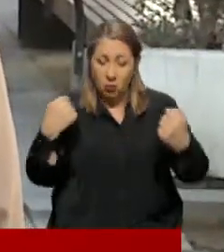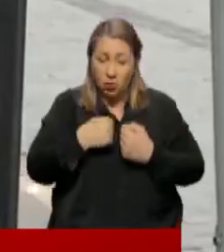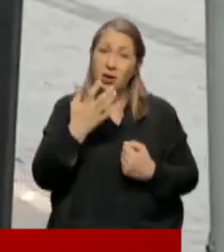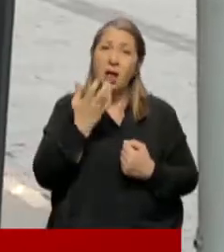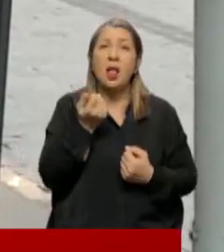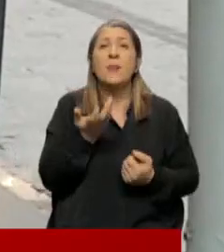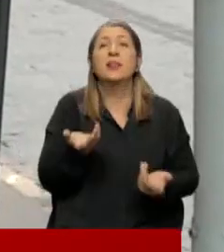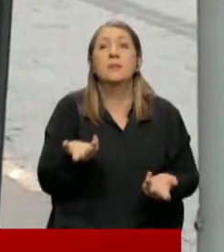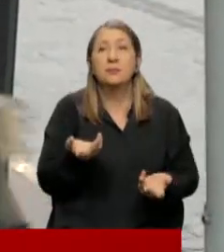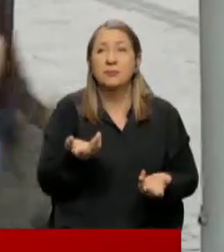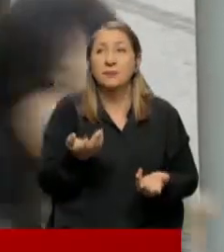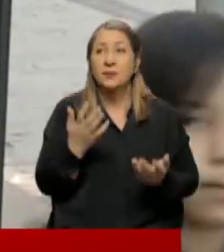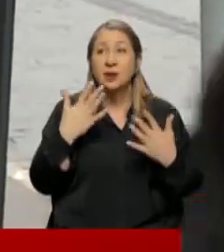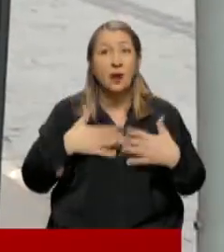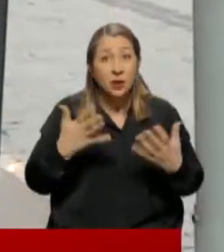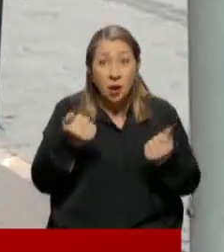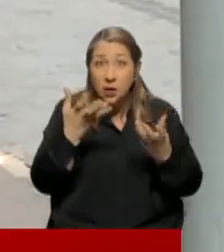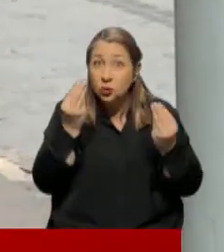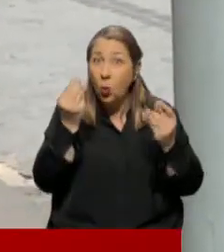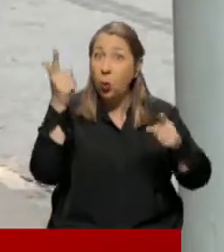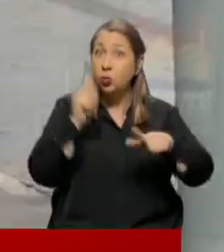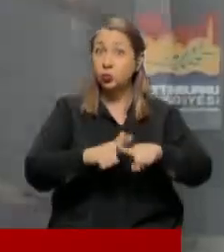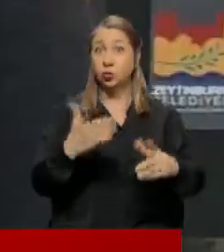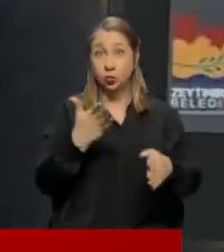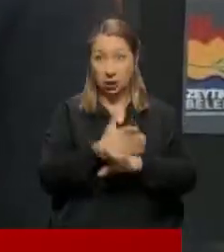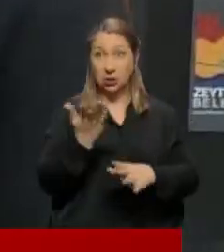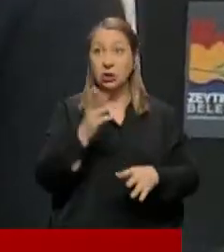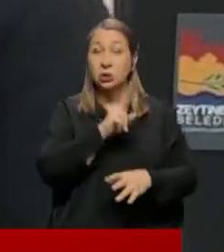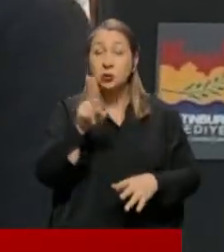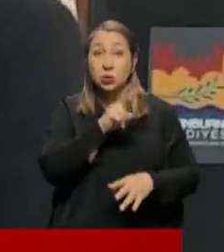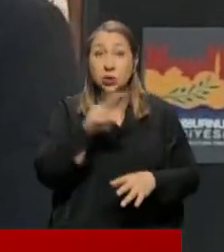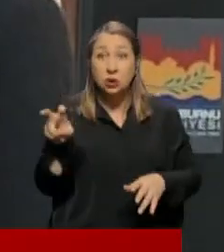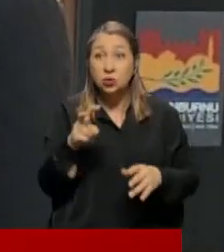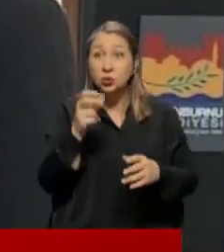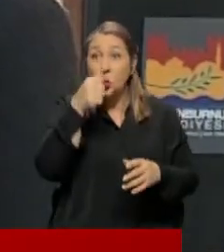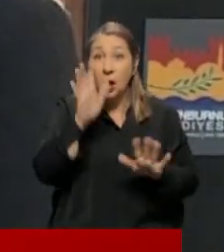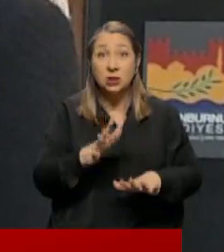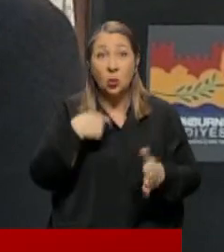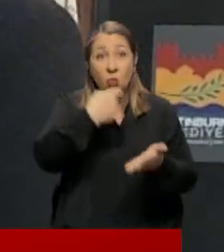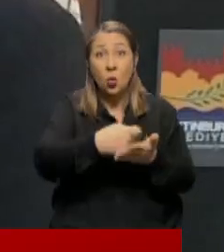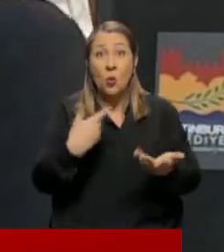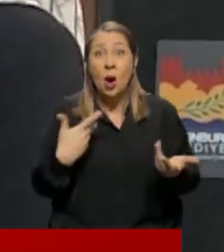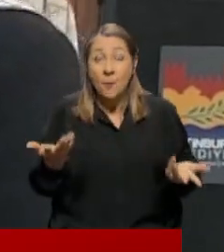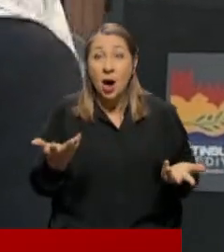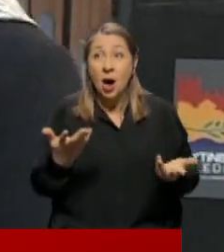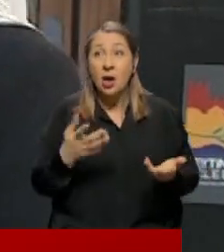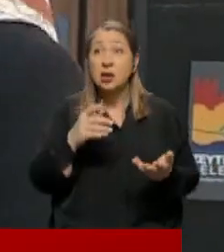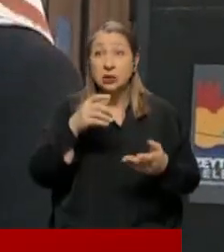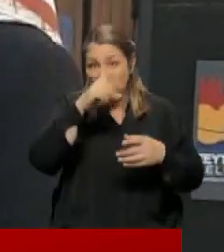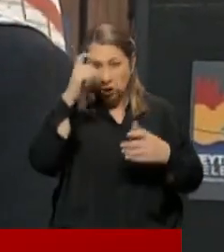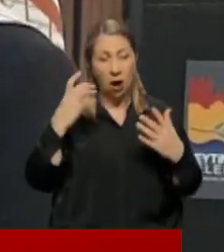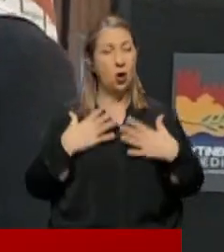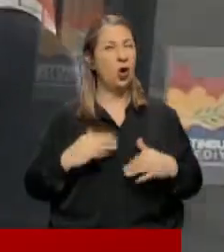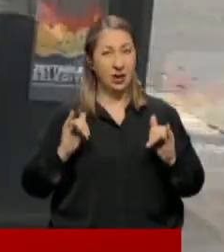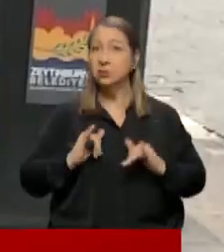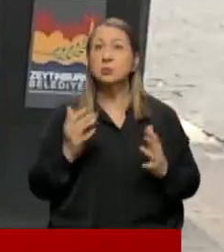dedi alamadım Kıyafet falan almak artık çok büyük bir lüks gerçekten 700-800 Sağ ol gaz parası ödüyoruz ama de ki ısınıyor